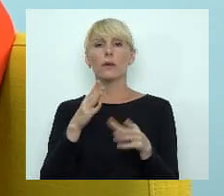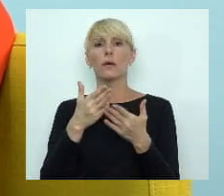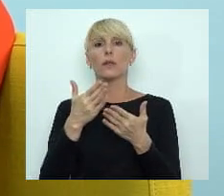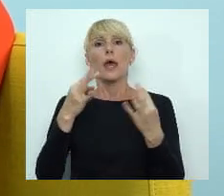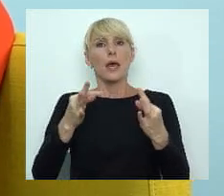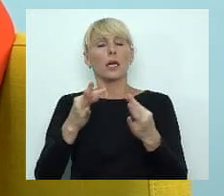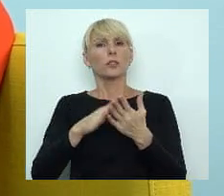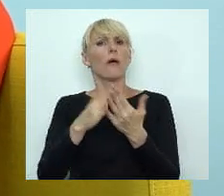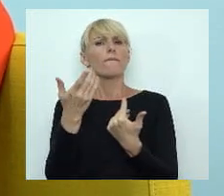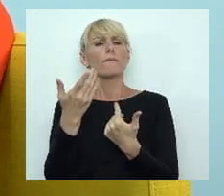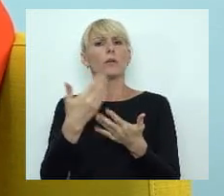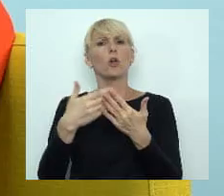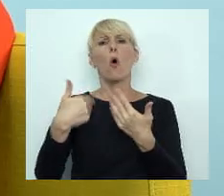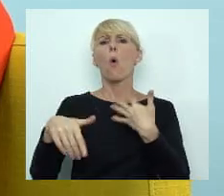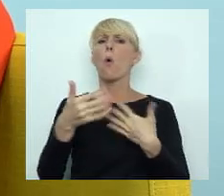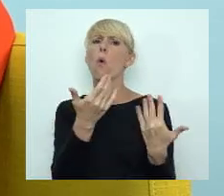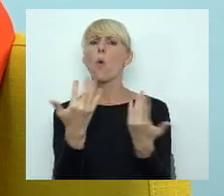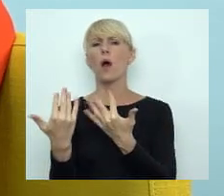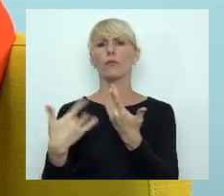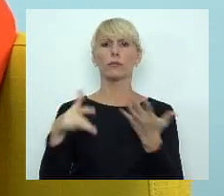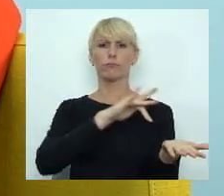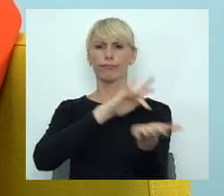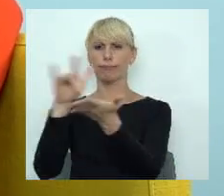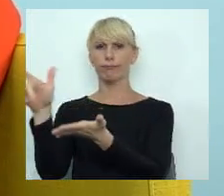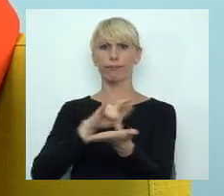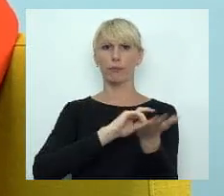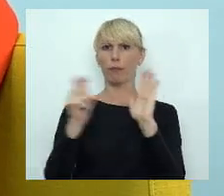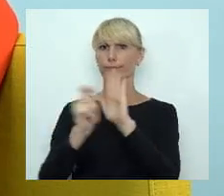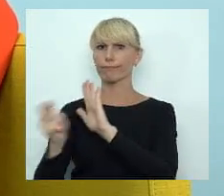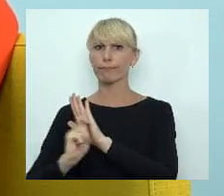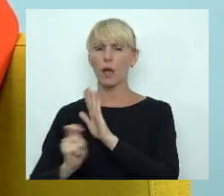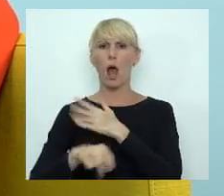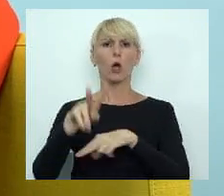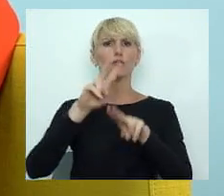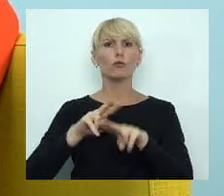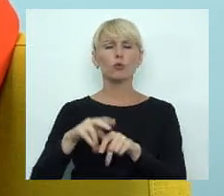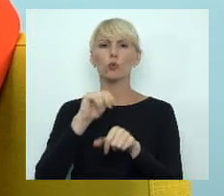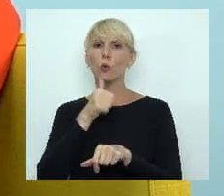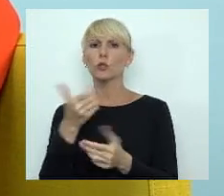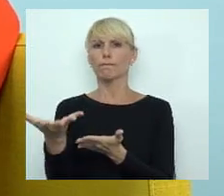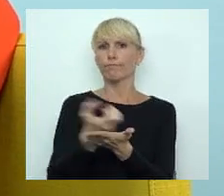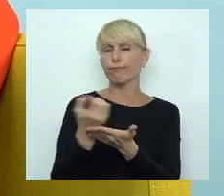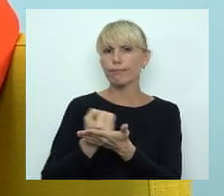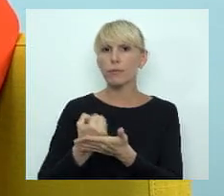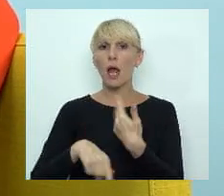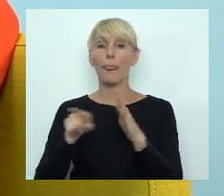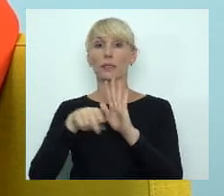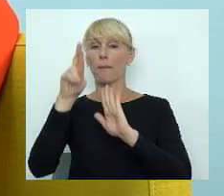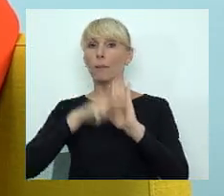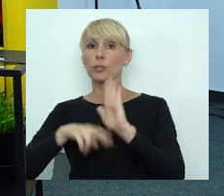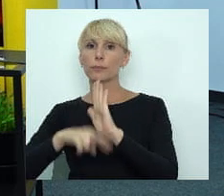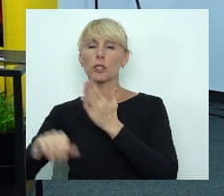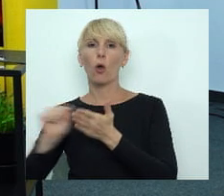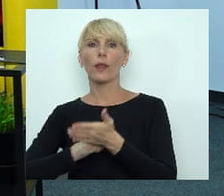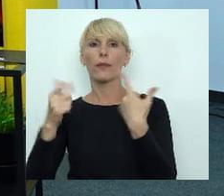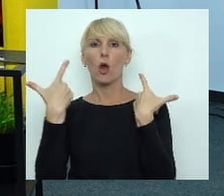mamy taką łatwość przemieszczania się, kiedy mamy taką łatwość korzystania także z funduszy unijnych, mamy te same przepisy o ochronie danych